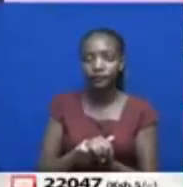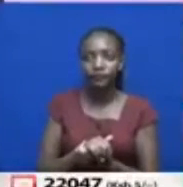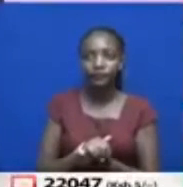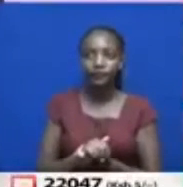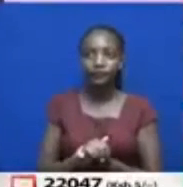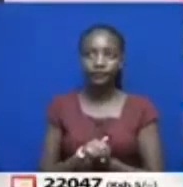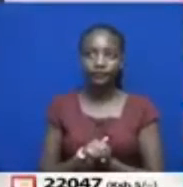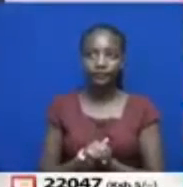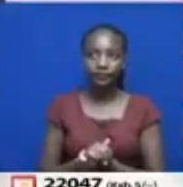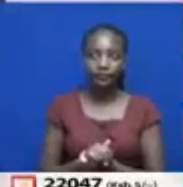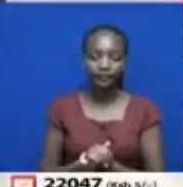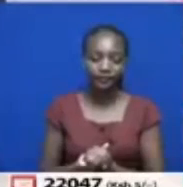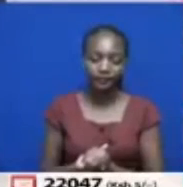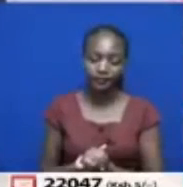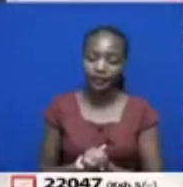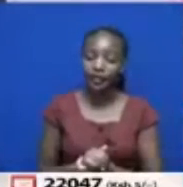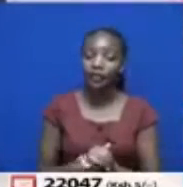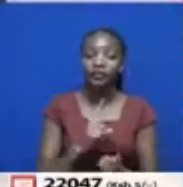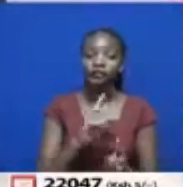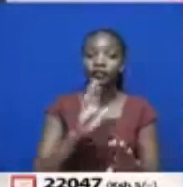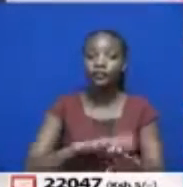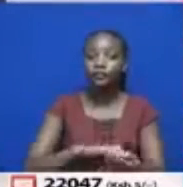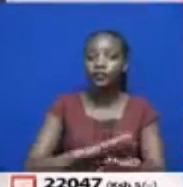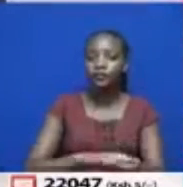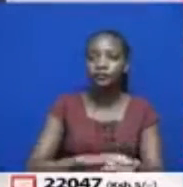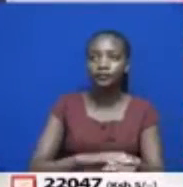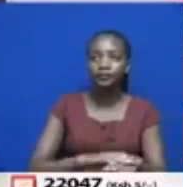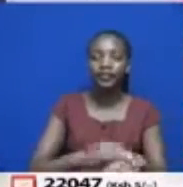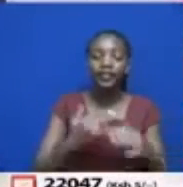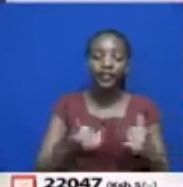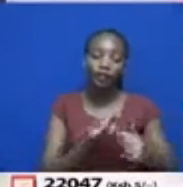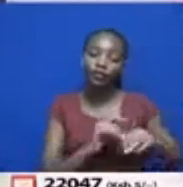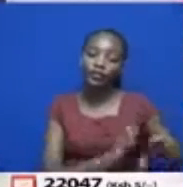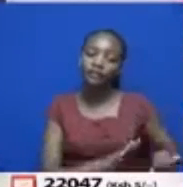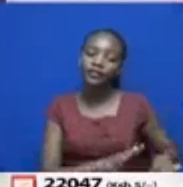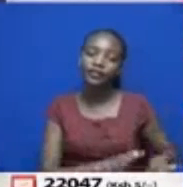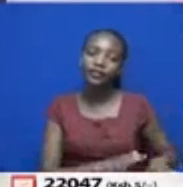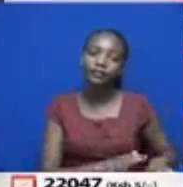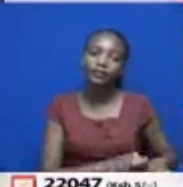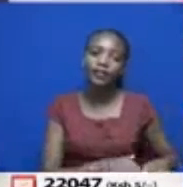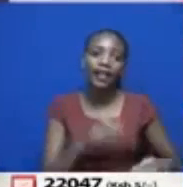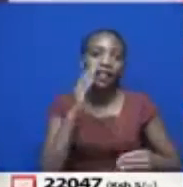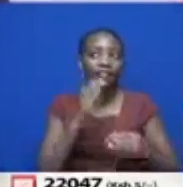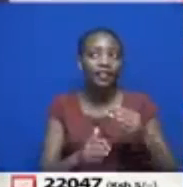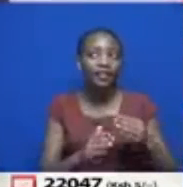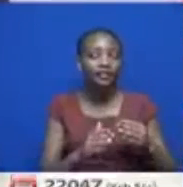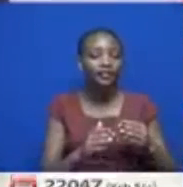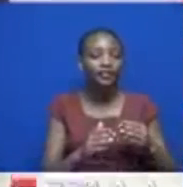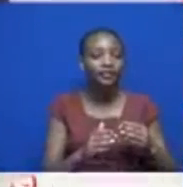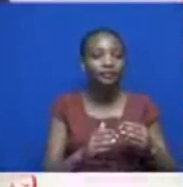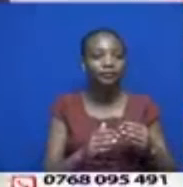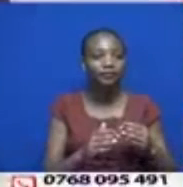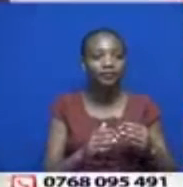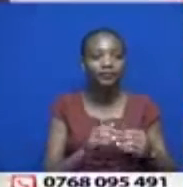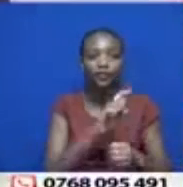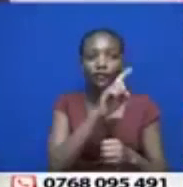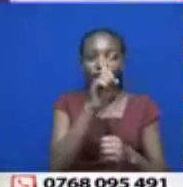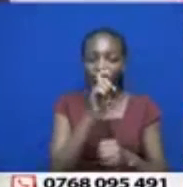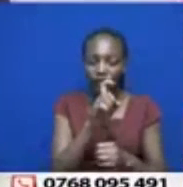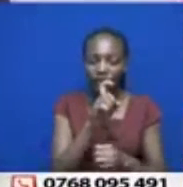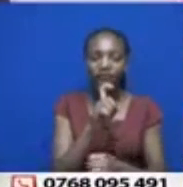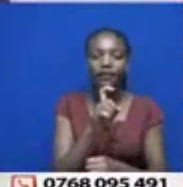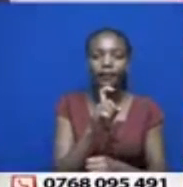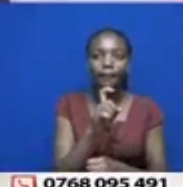Kauli yako imeweka vizuri sana. Haya, tuachane na hayo. Swali tu la mwisho, dakika tu moja, amwelekezi wangu.